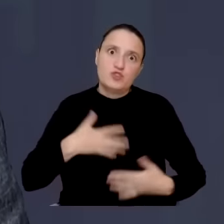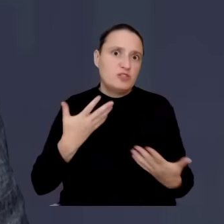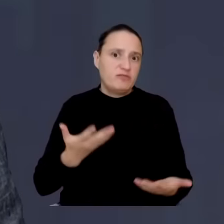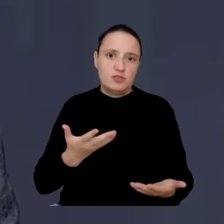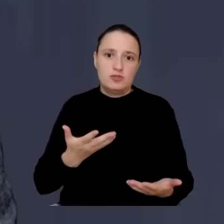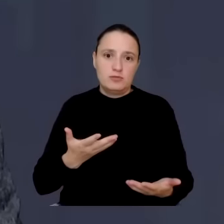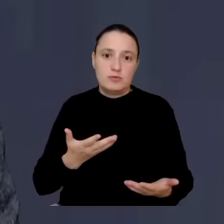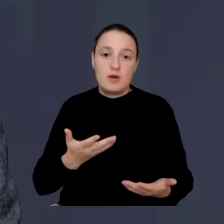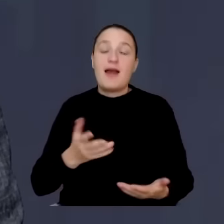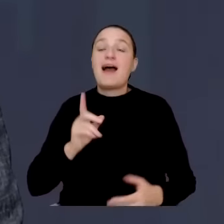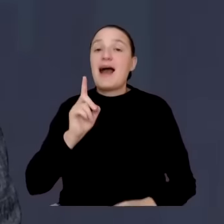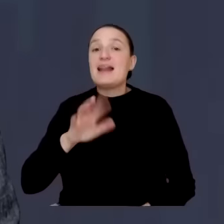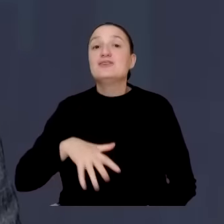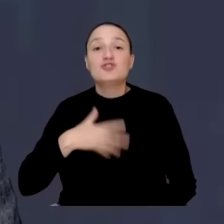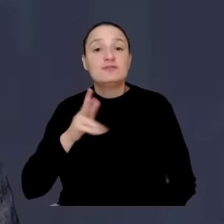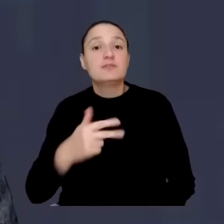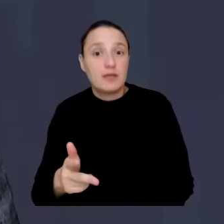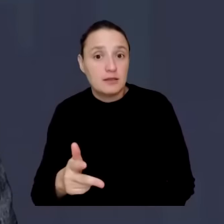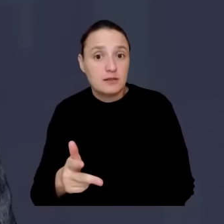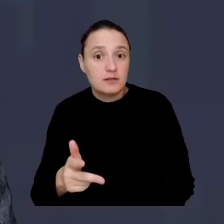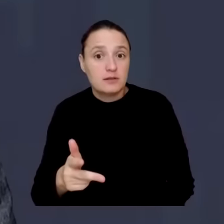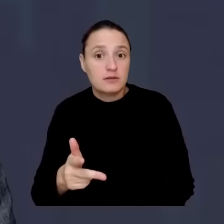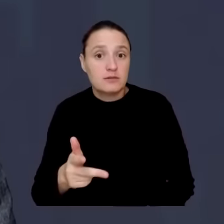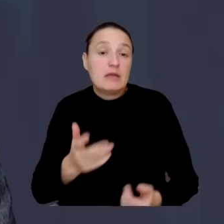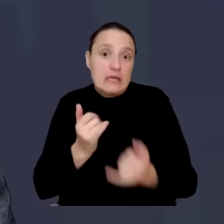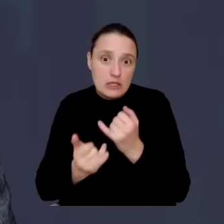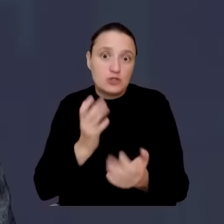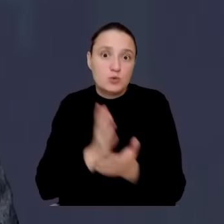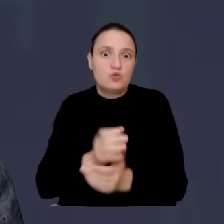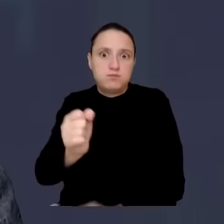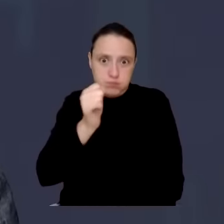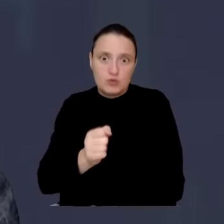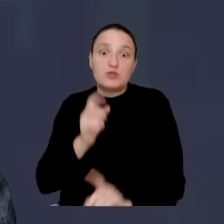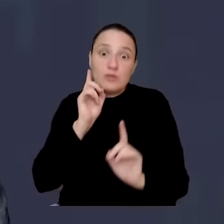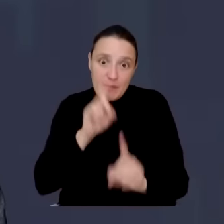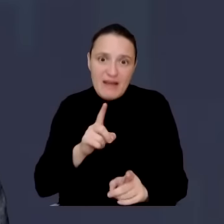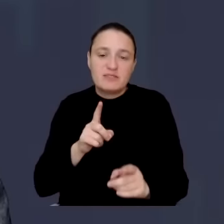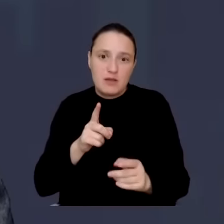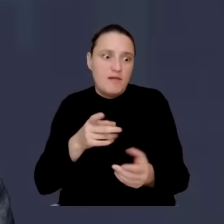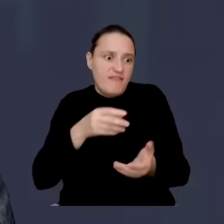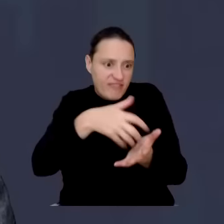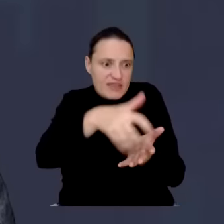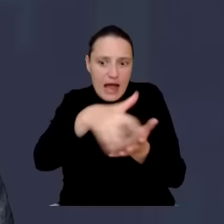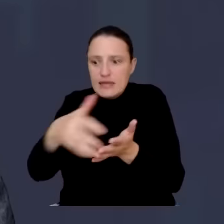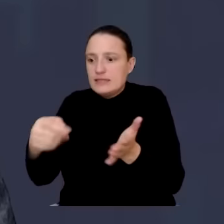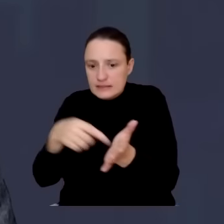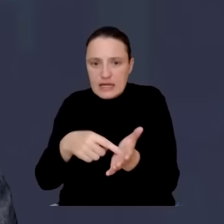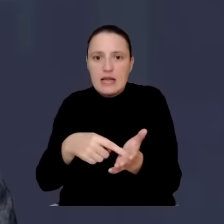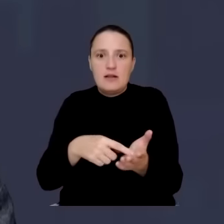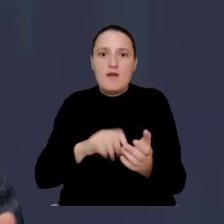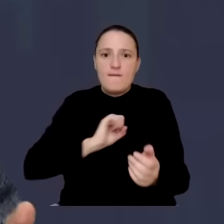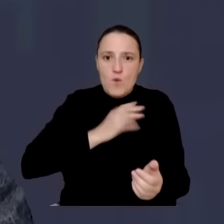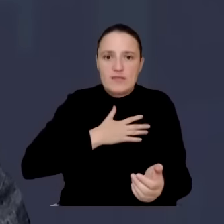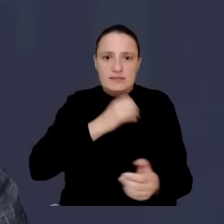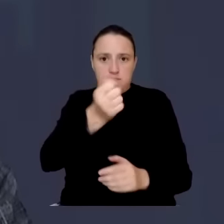momentu oczywiście do którego posłowie rzeczywiście wydają to na na cele prowadzenia swojego mandatu poselskiego